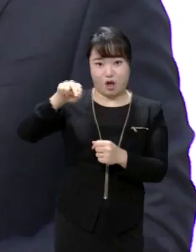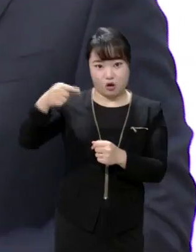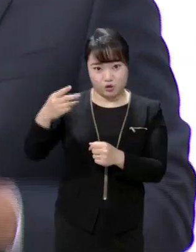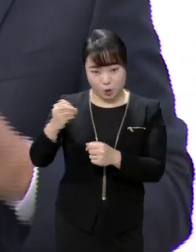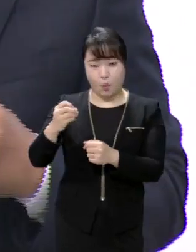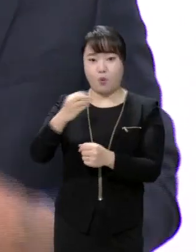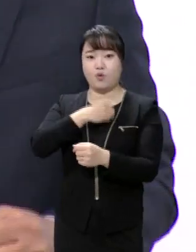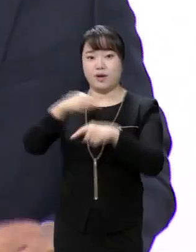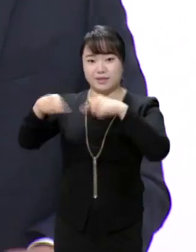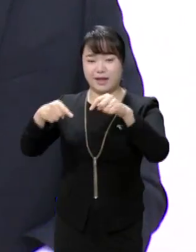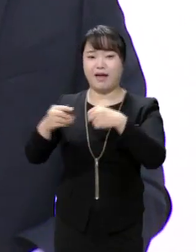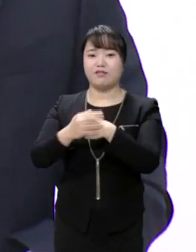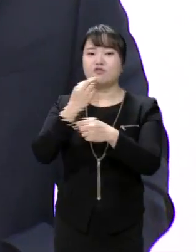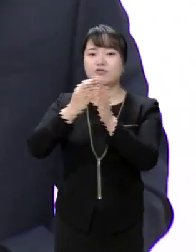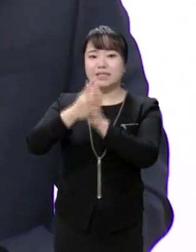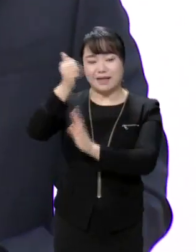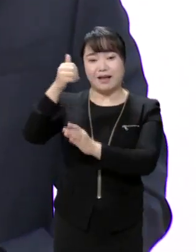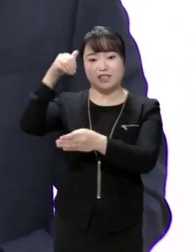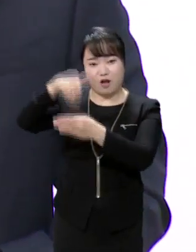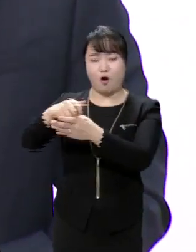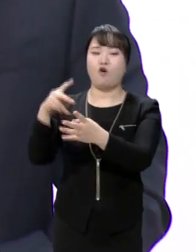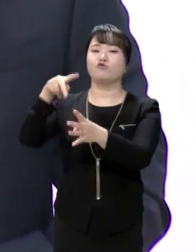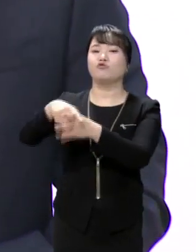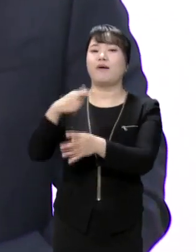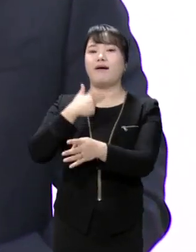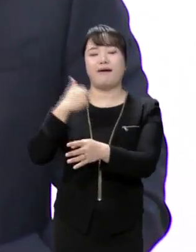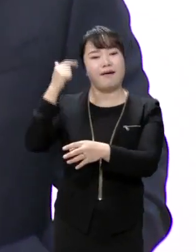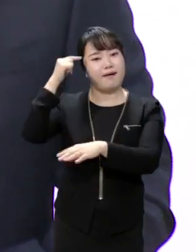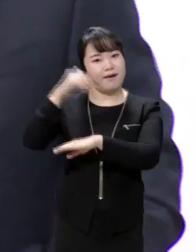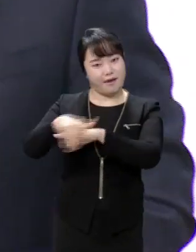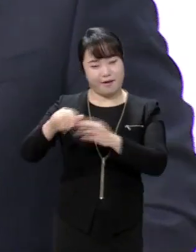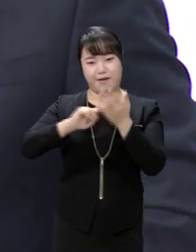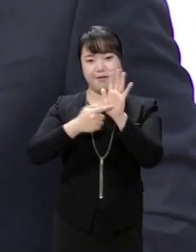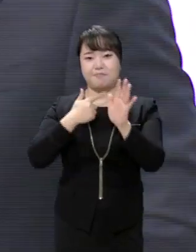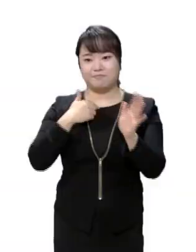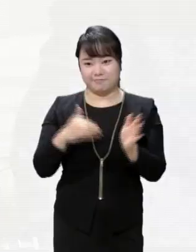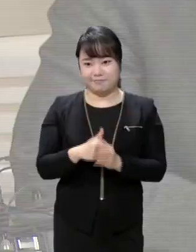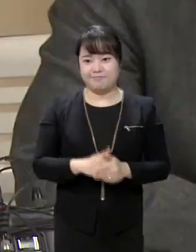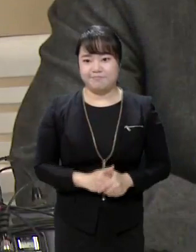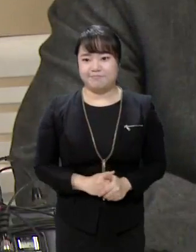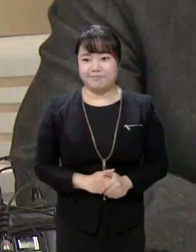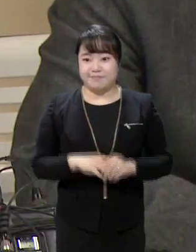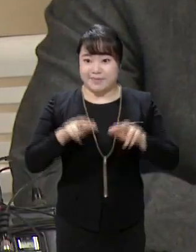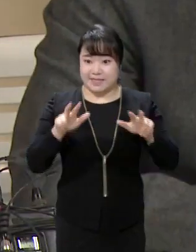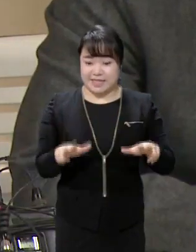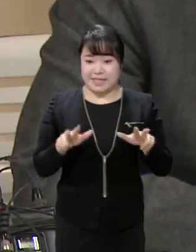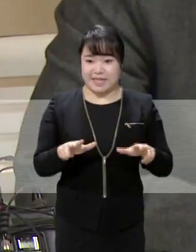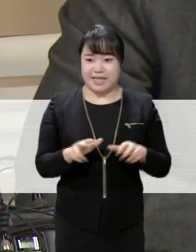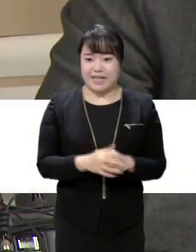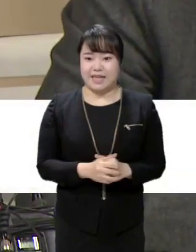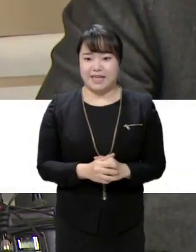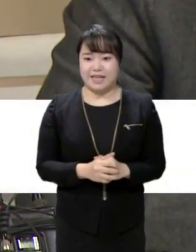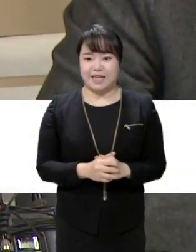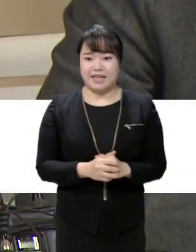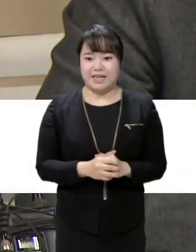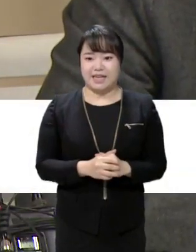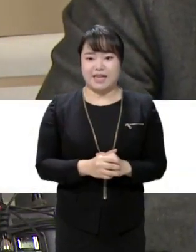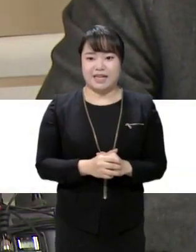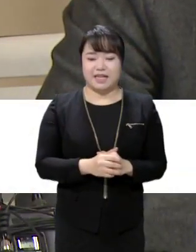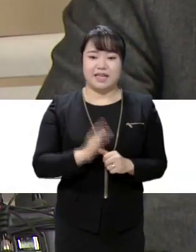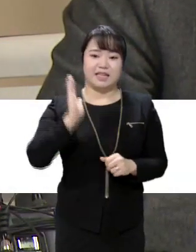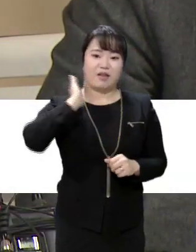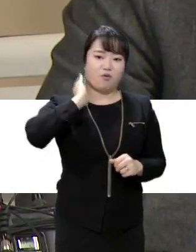서울시장 보궐 선거에 나서기로 했다 며 출마를 공식화 했습니다 이제 대권주자